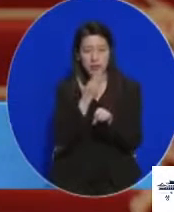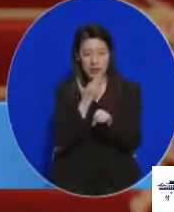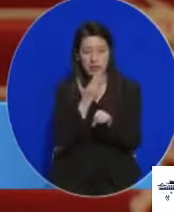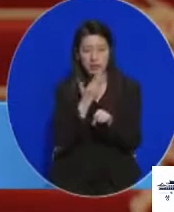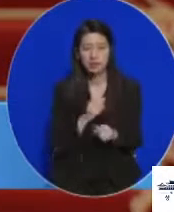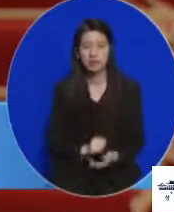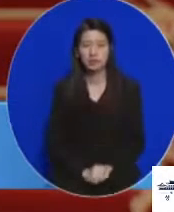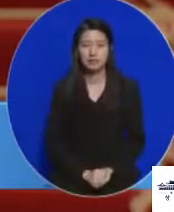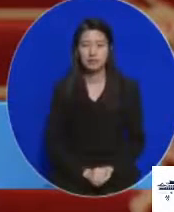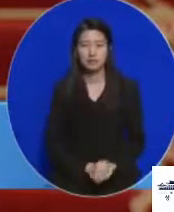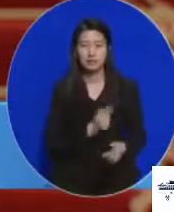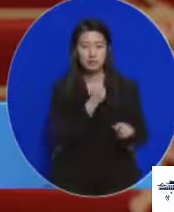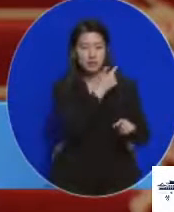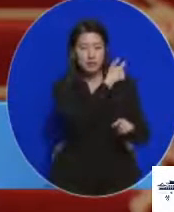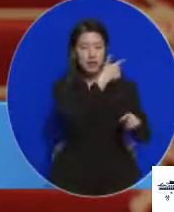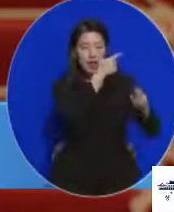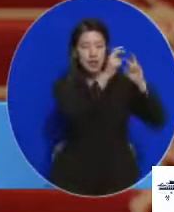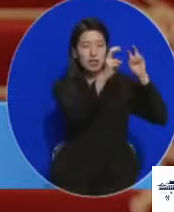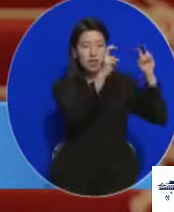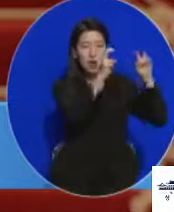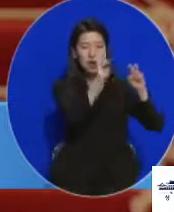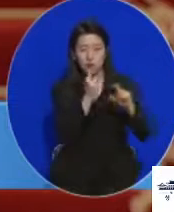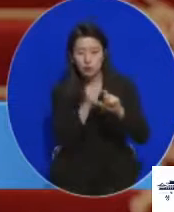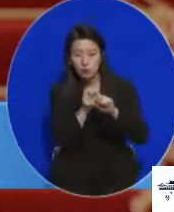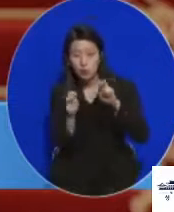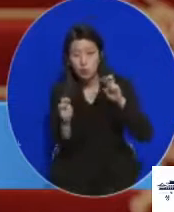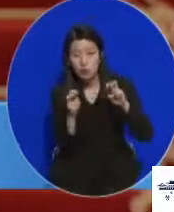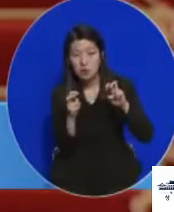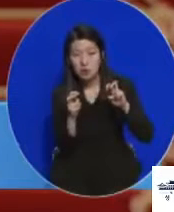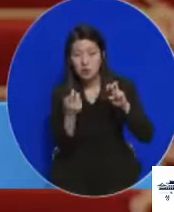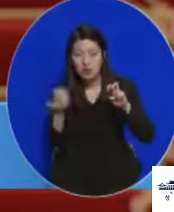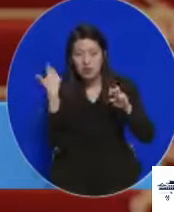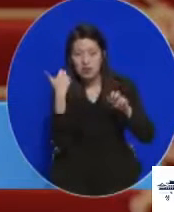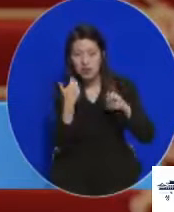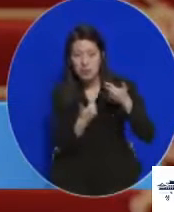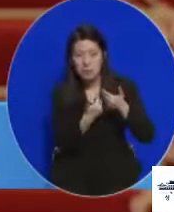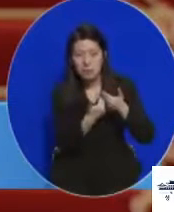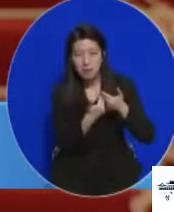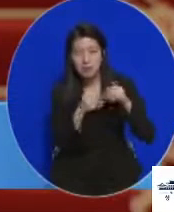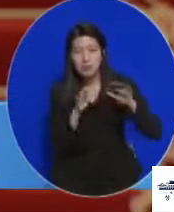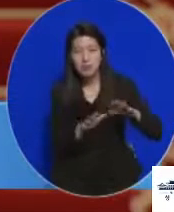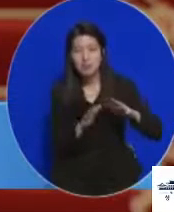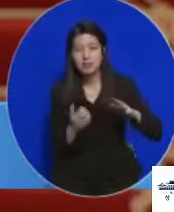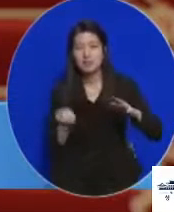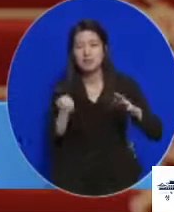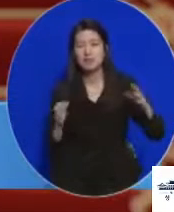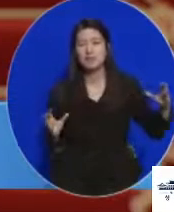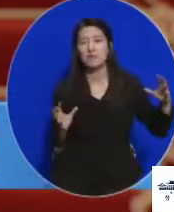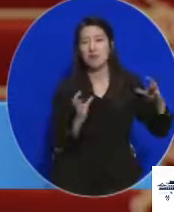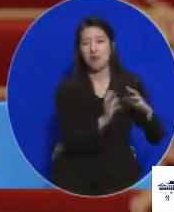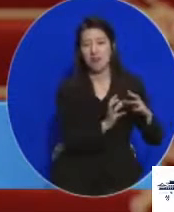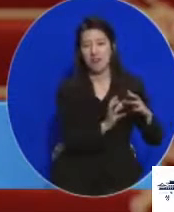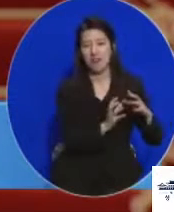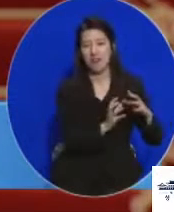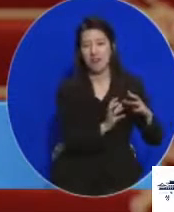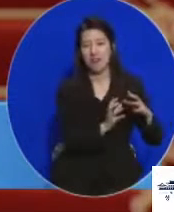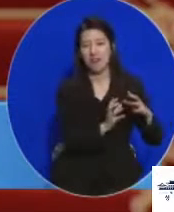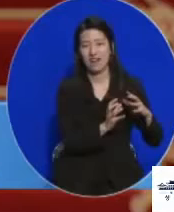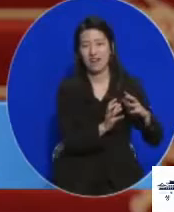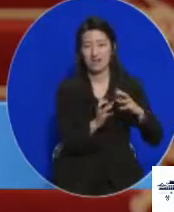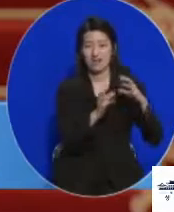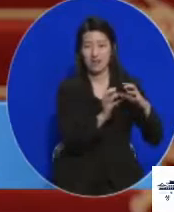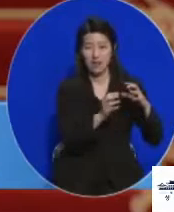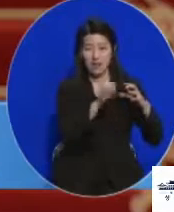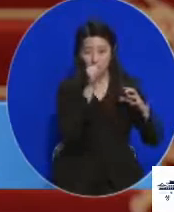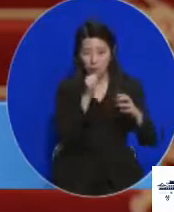중소기업의 협력으로 일본 수출 비계의 파워를 이겨냈고 광주에서 시작된 상생